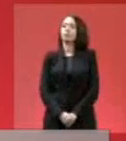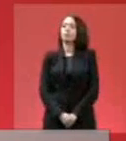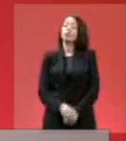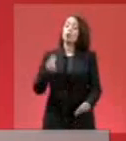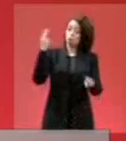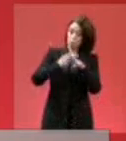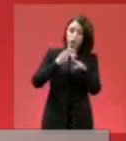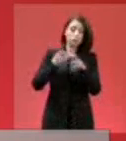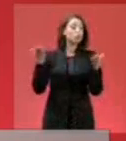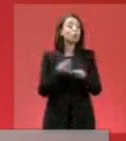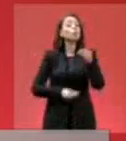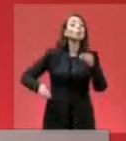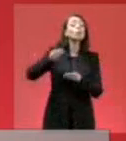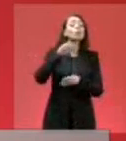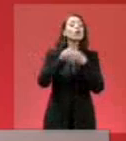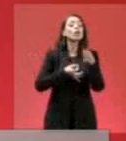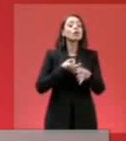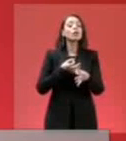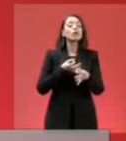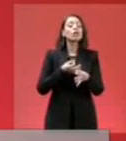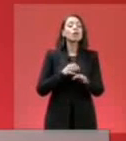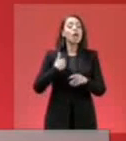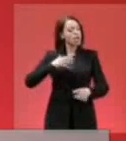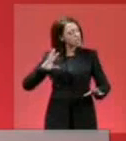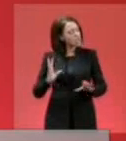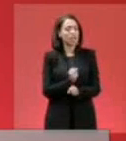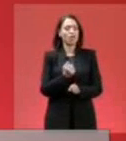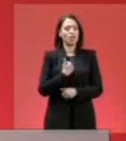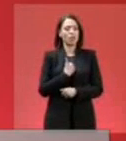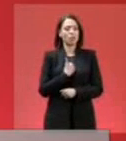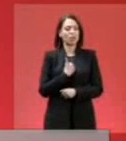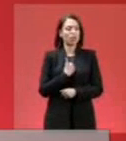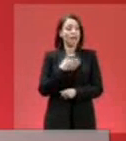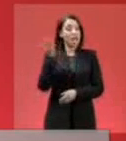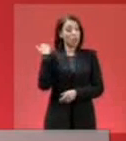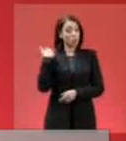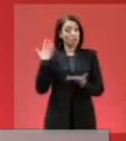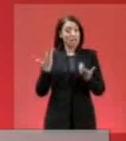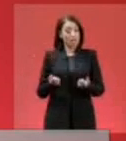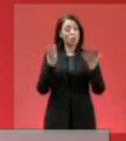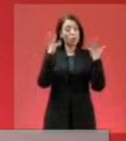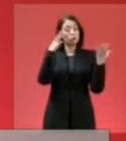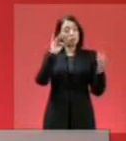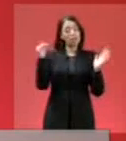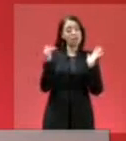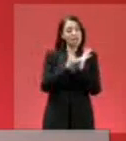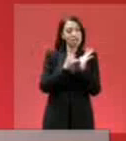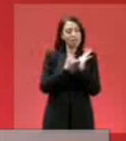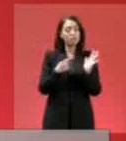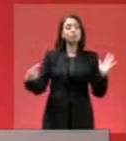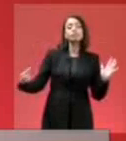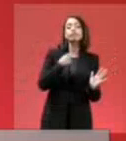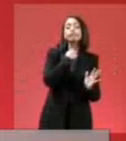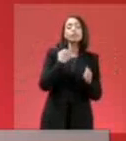Και το σημαντικότερο είναι ότι καταφέραμε εκεί που είχαμε 850.000 απώλειες